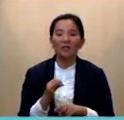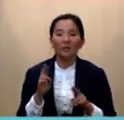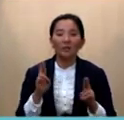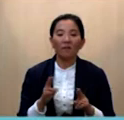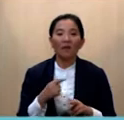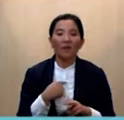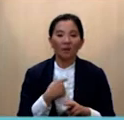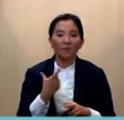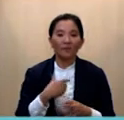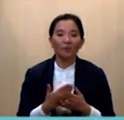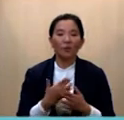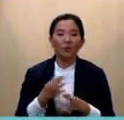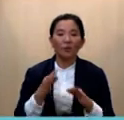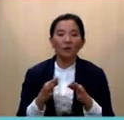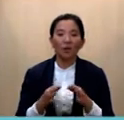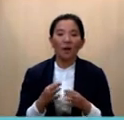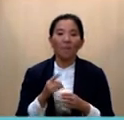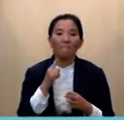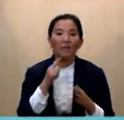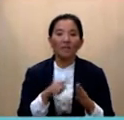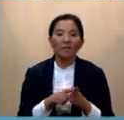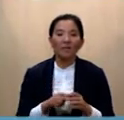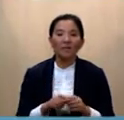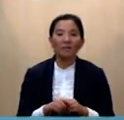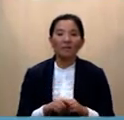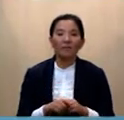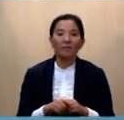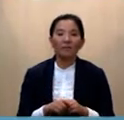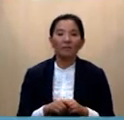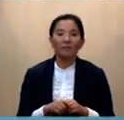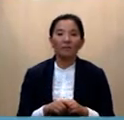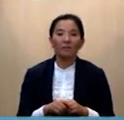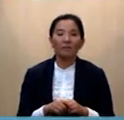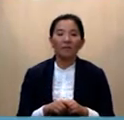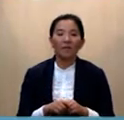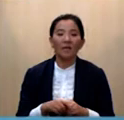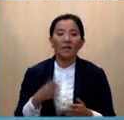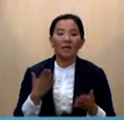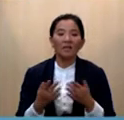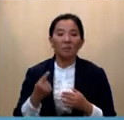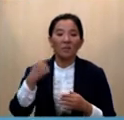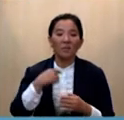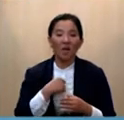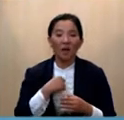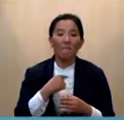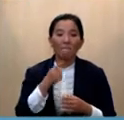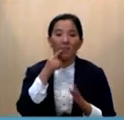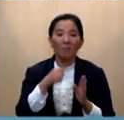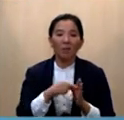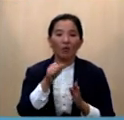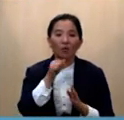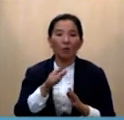я судья то такой попади меня меня меня меня меня если в меня попал с прошлого года